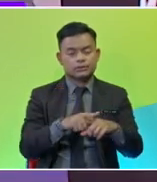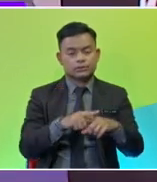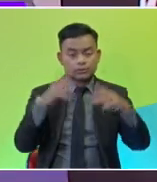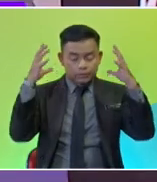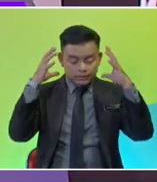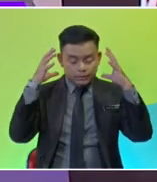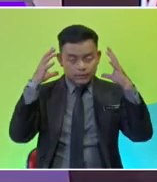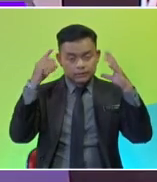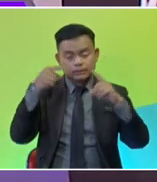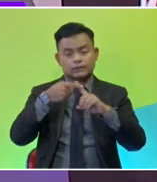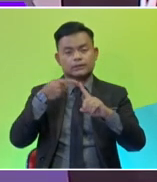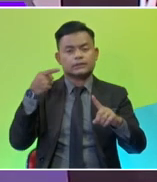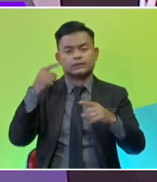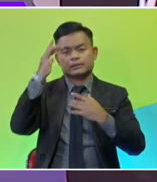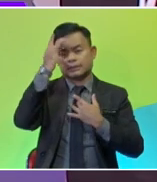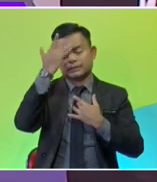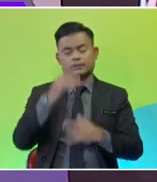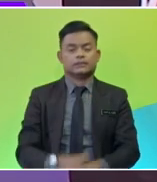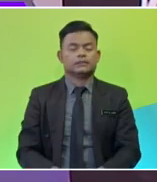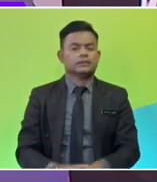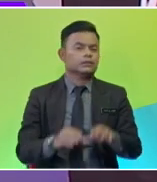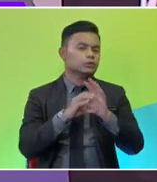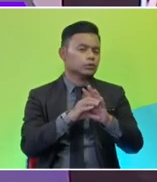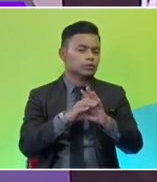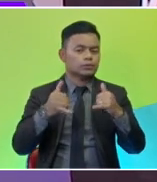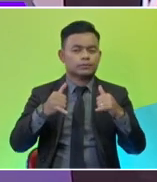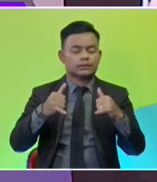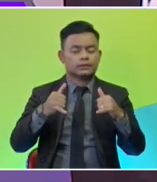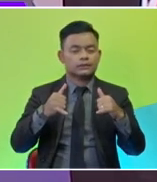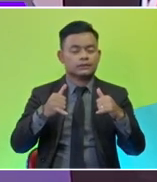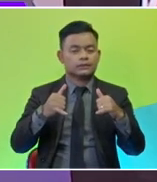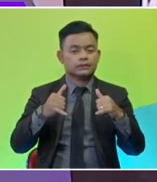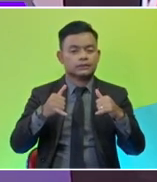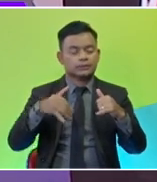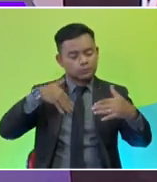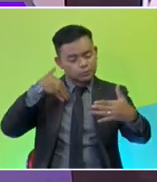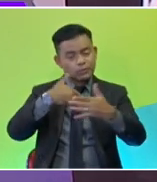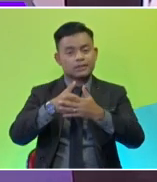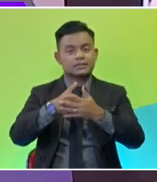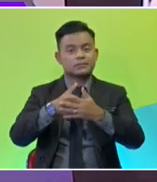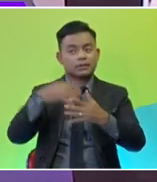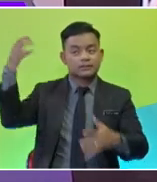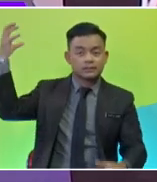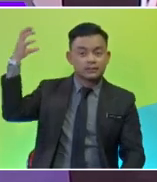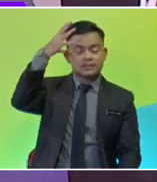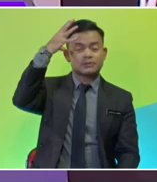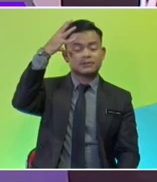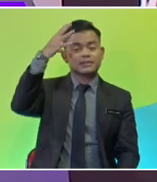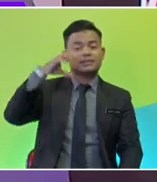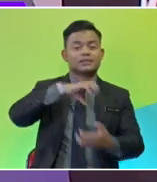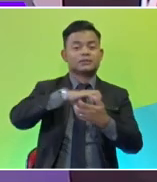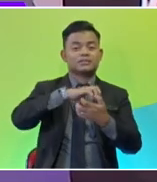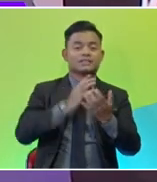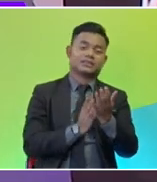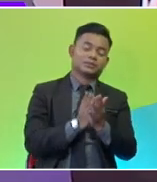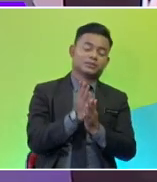tengkorak kita main bola tengkorak kita akan jadi rusak jadi sebab itulah kita memerlukan kita